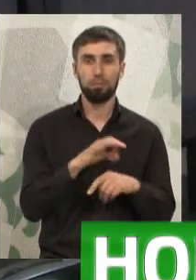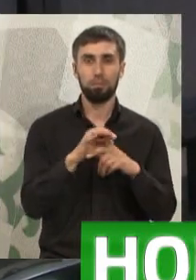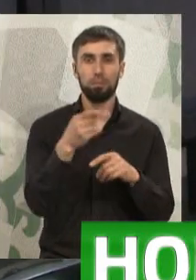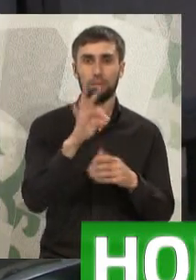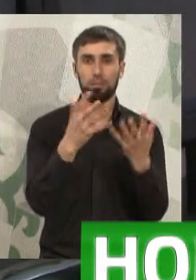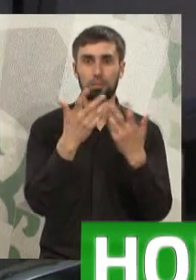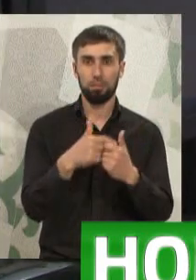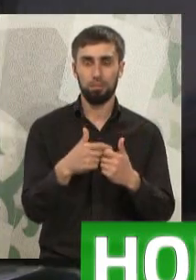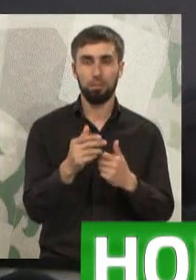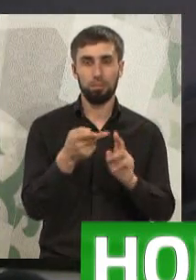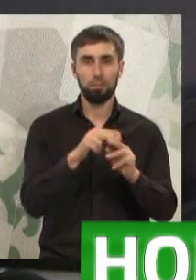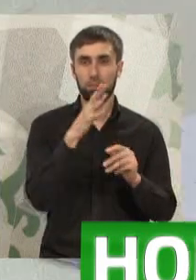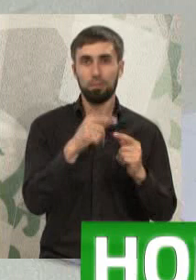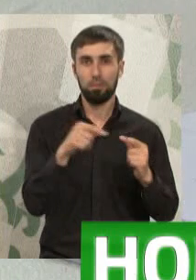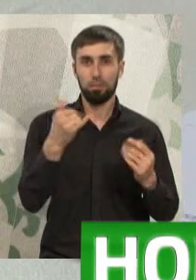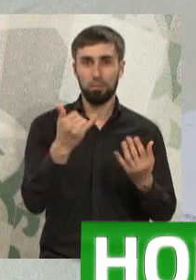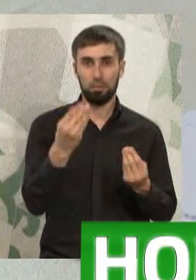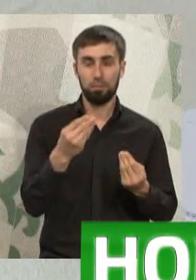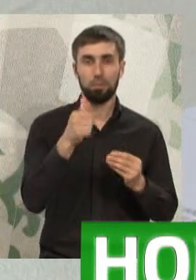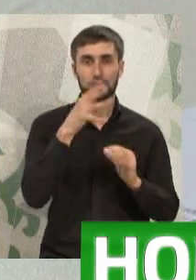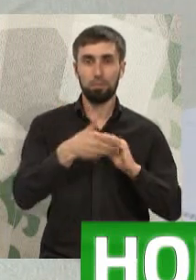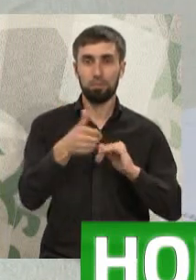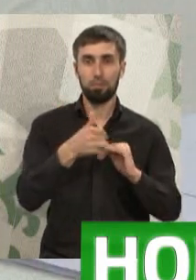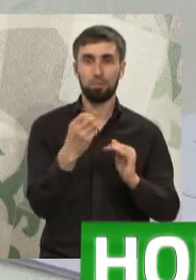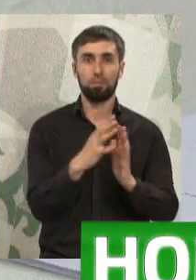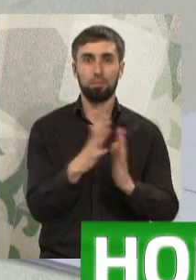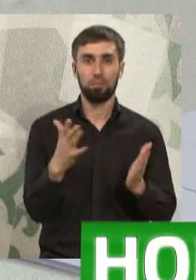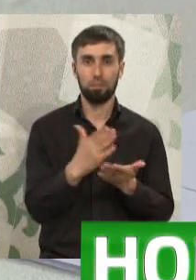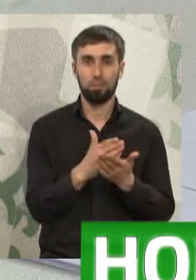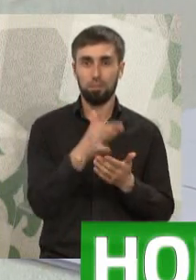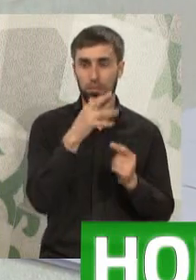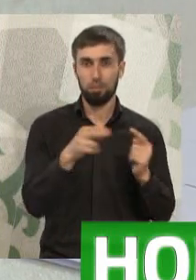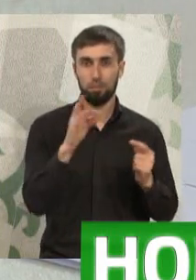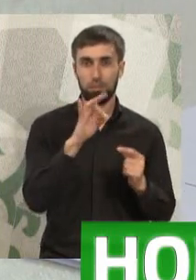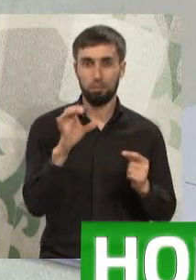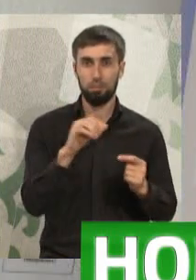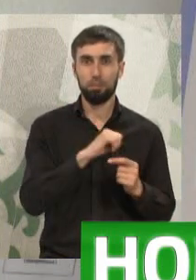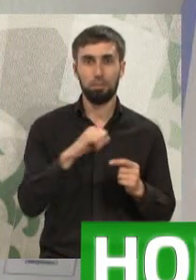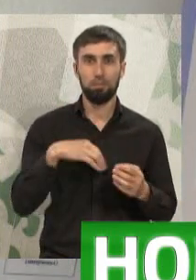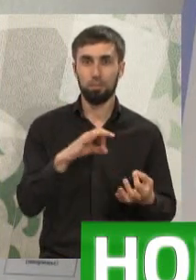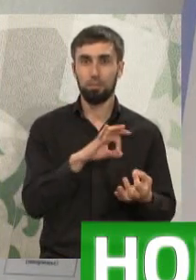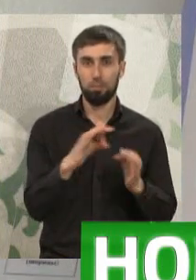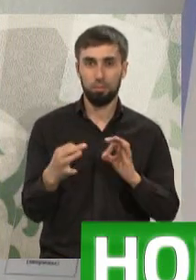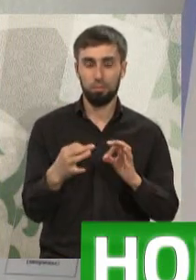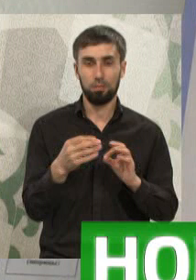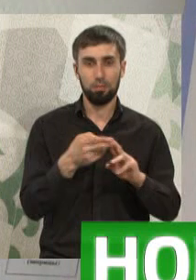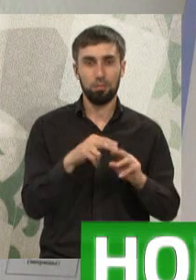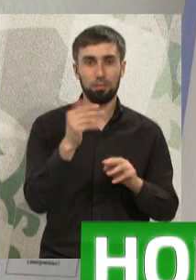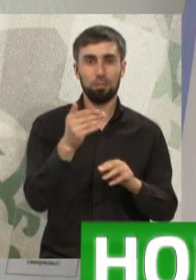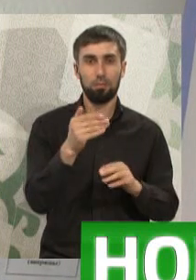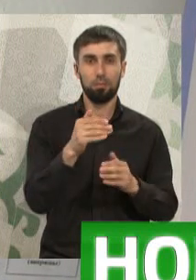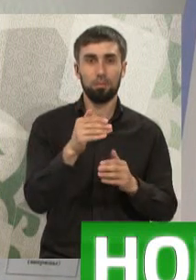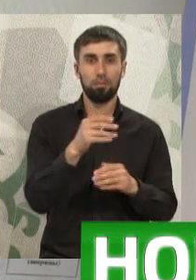автоматизма, особенно в эти дни, когда вызовов стало на порядок больше. Период пандемии – один из самых сложных именно для врачей скорой помощи.